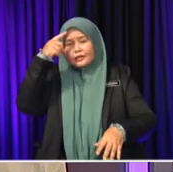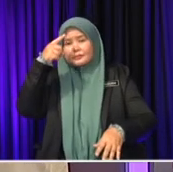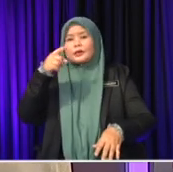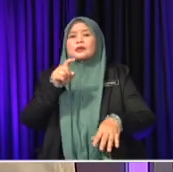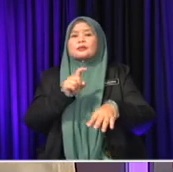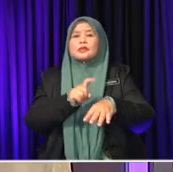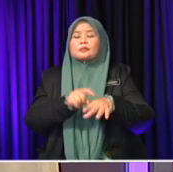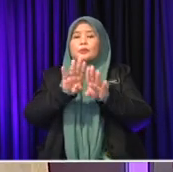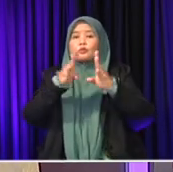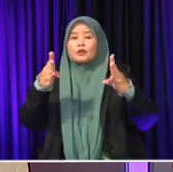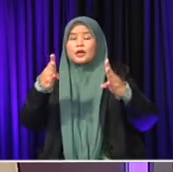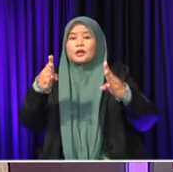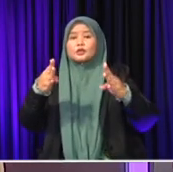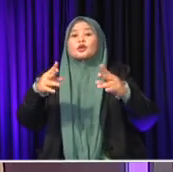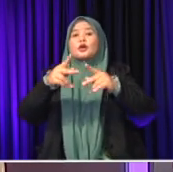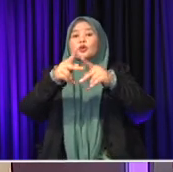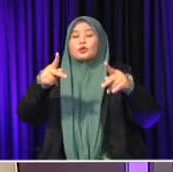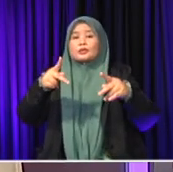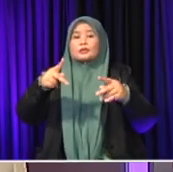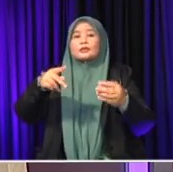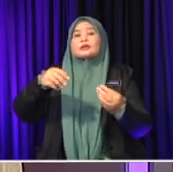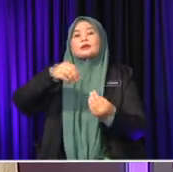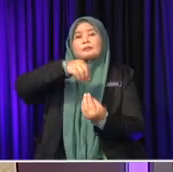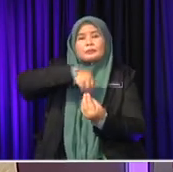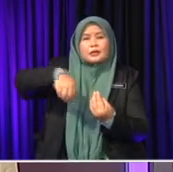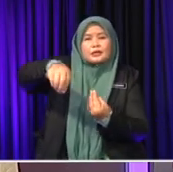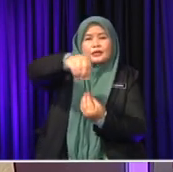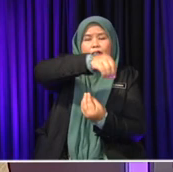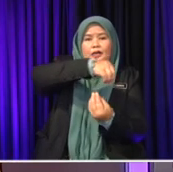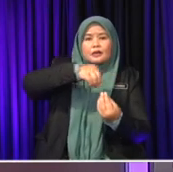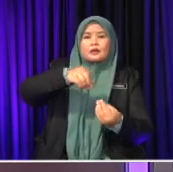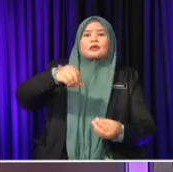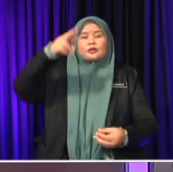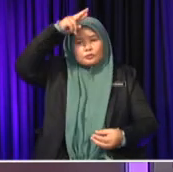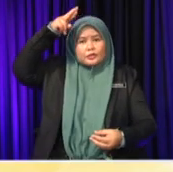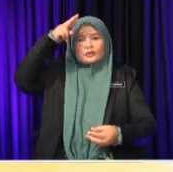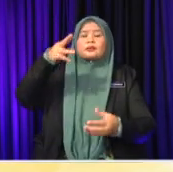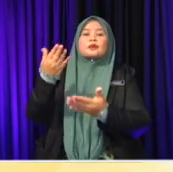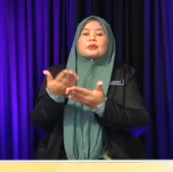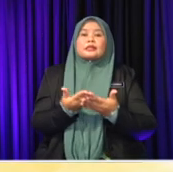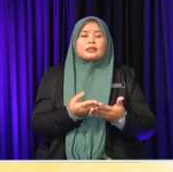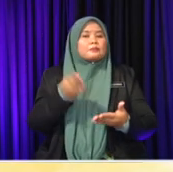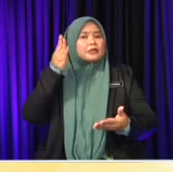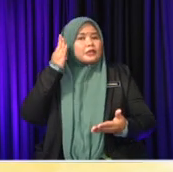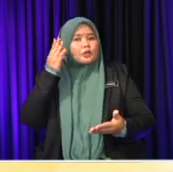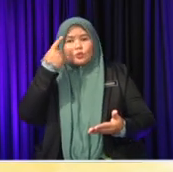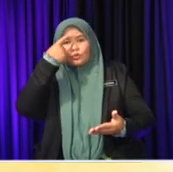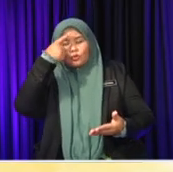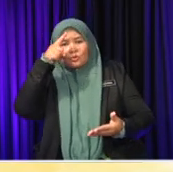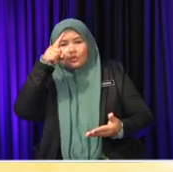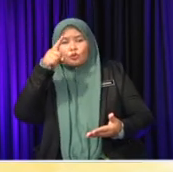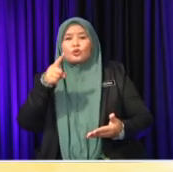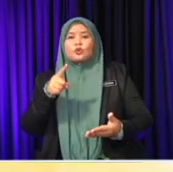masa pembukaan Kota Mekah Rasulullah telah meminta agar bila berubah naik ke